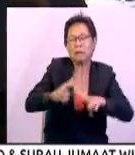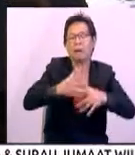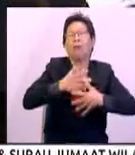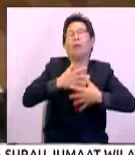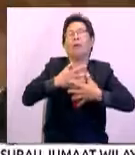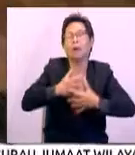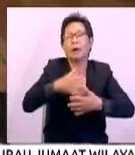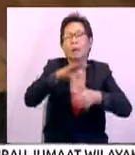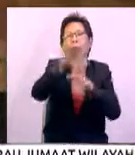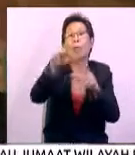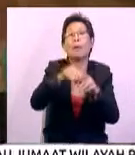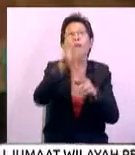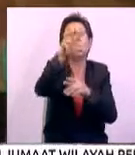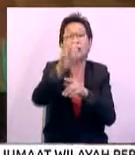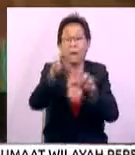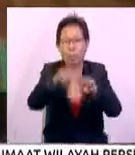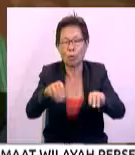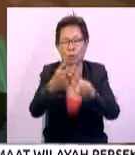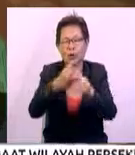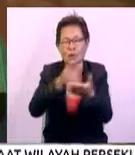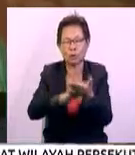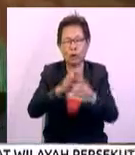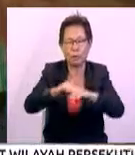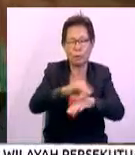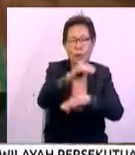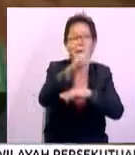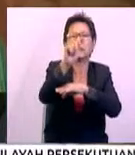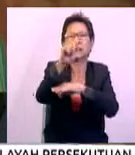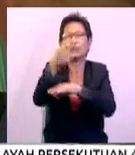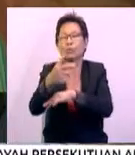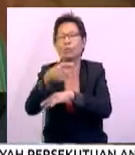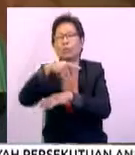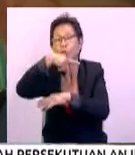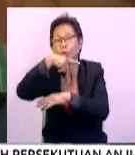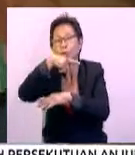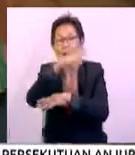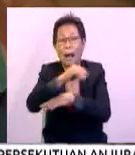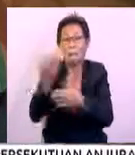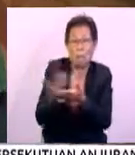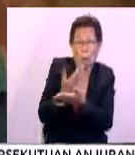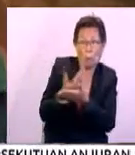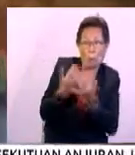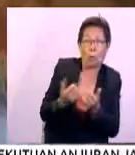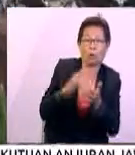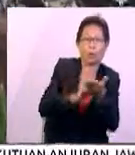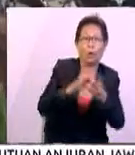melibatkan 30 pelajar dari Sekolah Menengah Tanjung Puteri Resort dan terbaharu